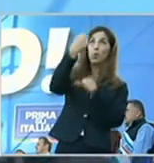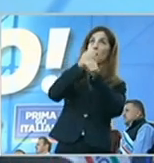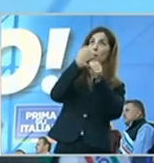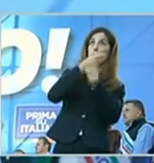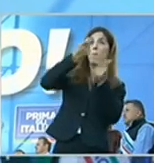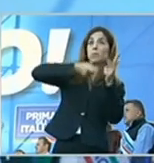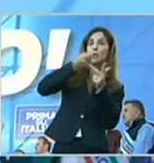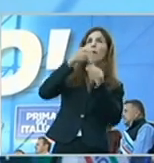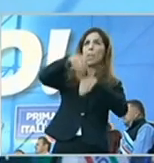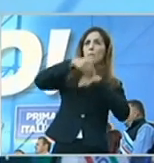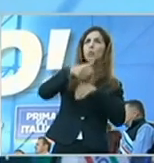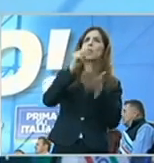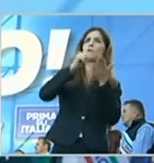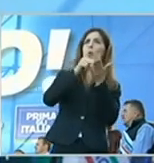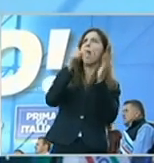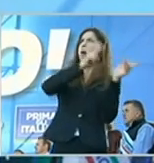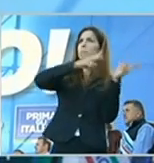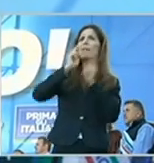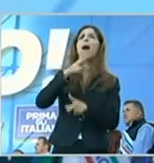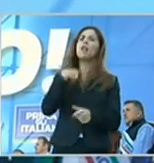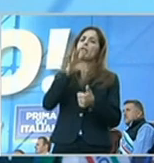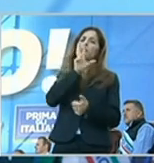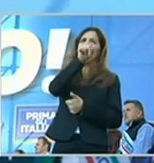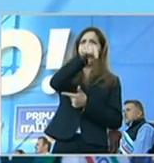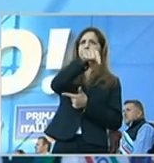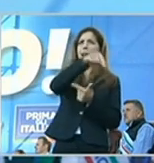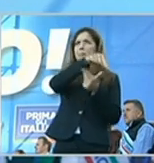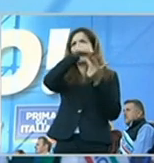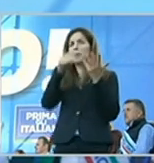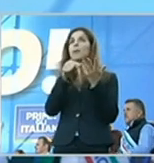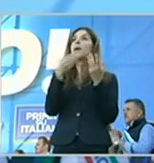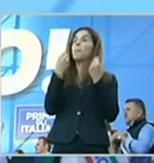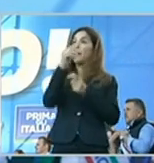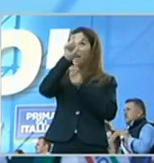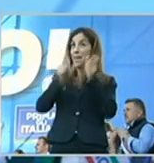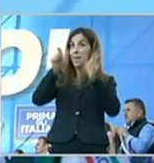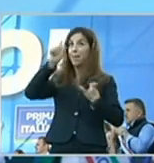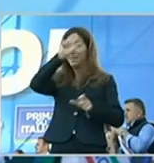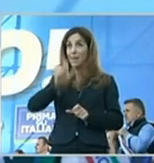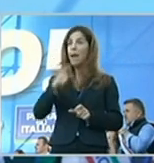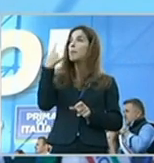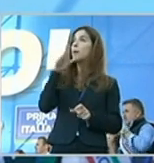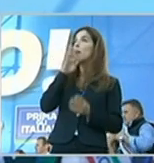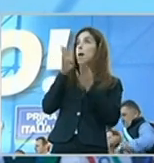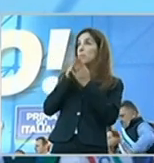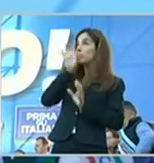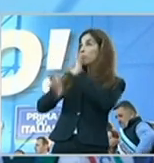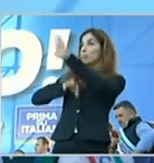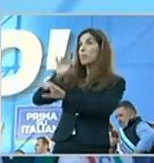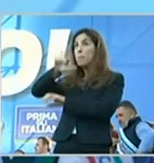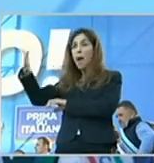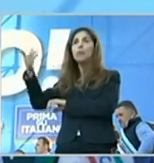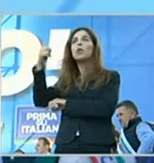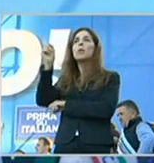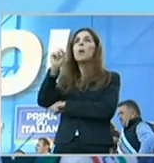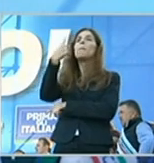di strade, di ospedali, perché gli italiani ci pagano non per insultare il prossimo, ma per risolvere i problemi, anche